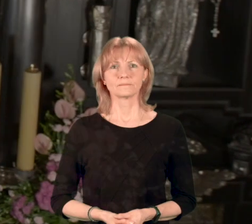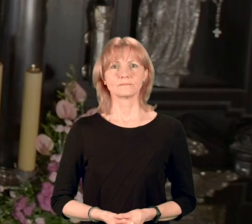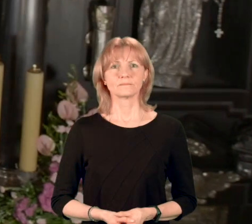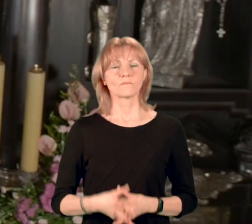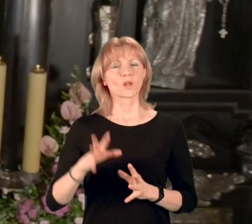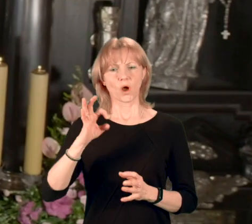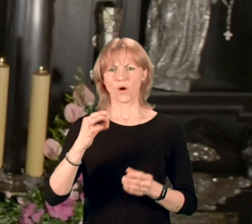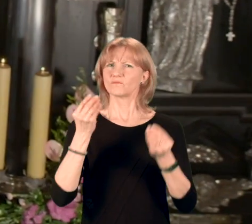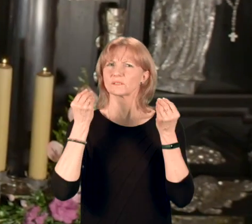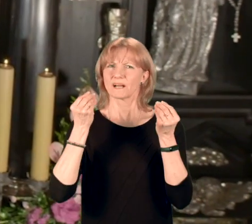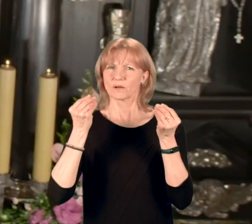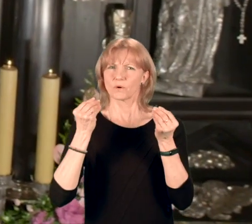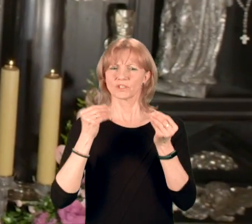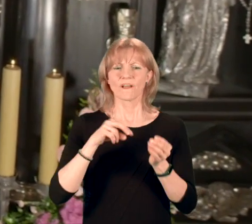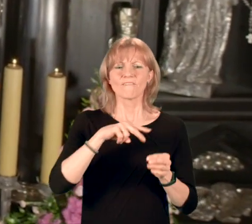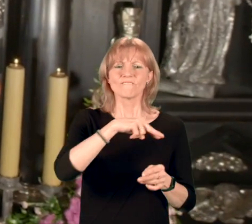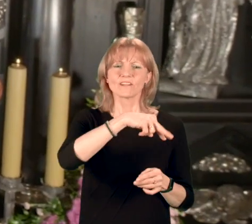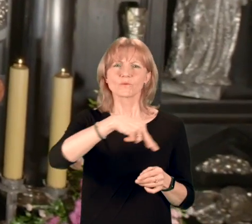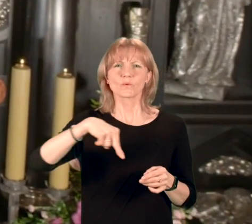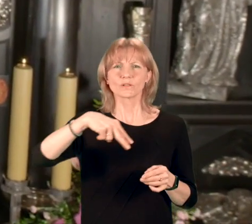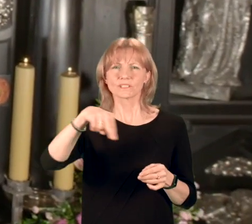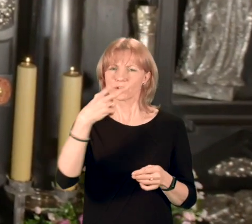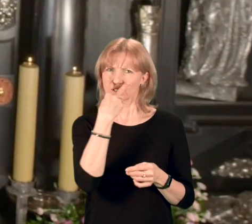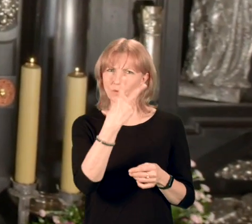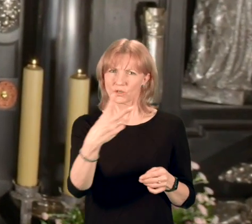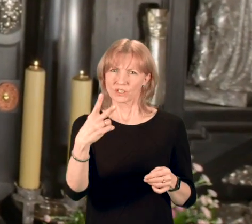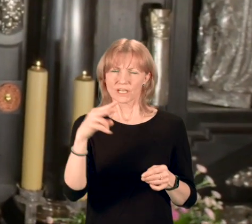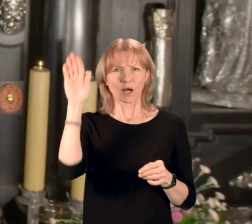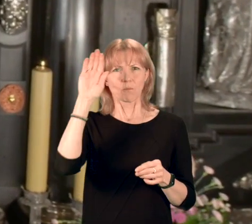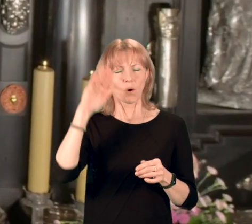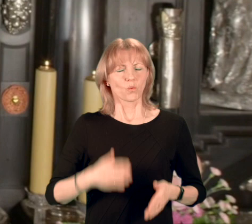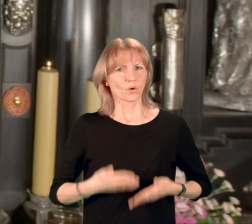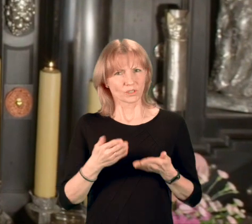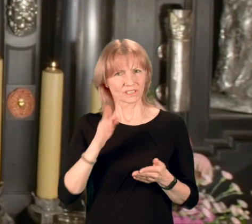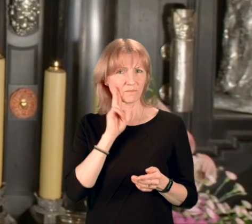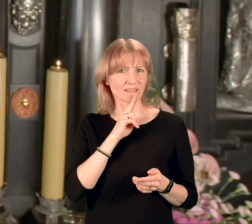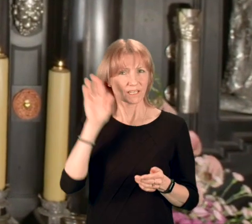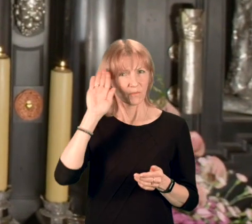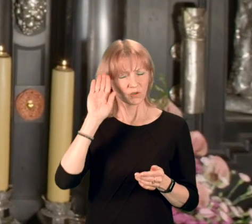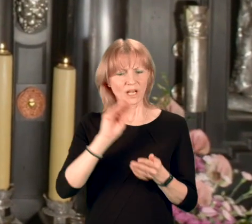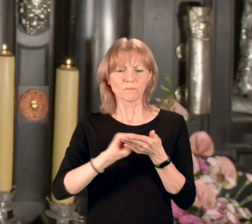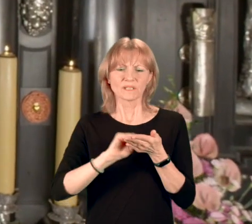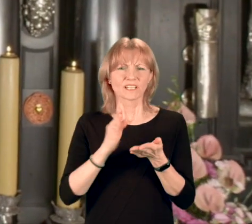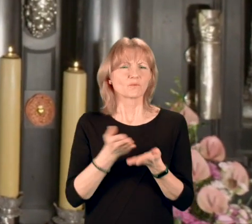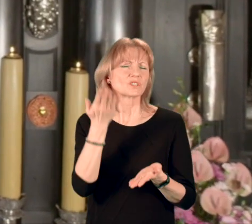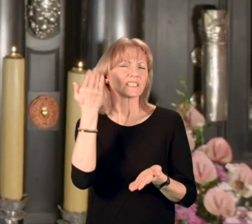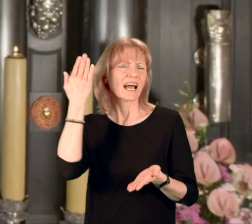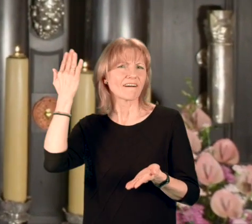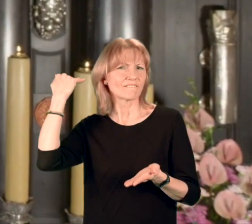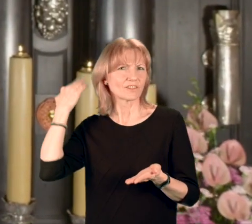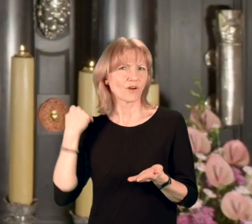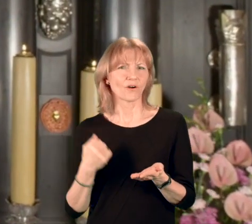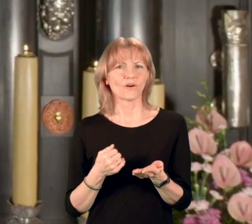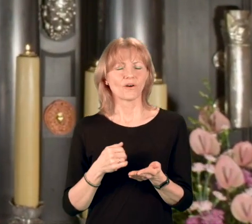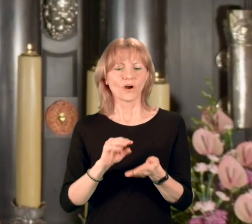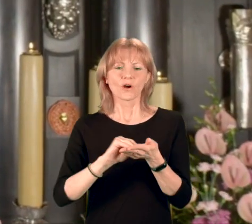O fenomenie wędrującego spojrzenia Bogu Rodzicy pisał już kilka wieków temu, urodzony w nieodległej Brzeźnicy Nowej